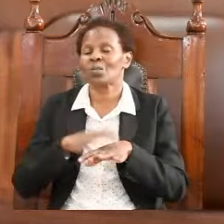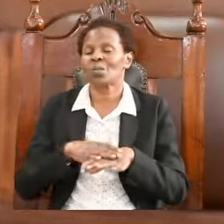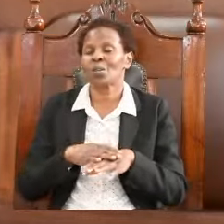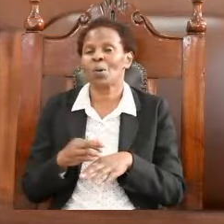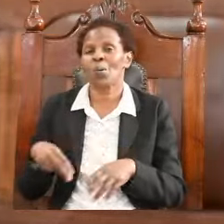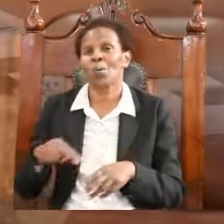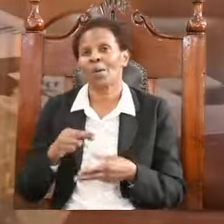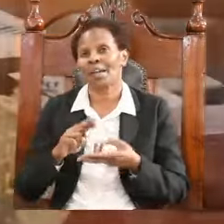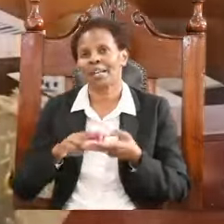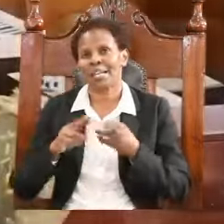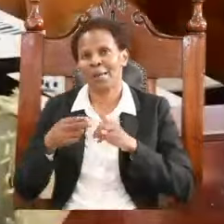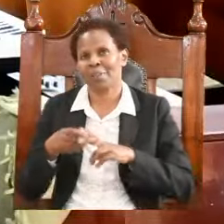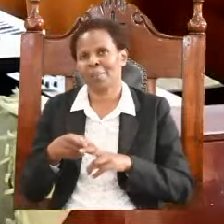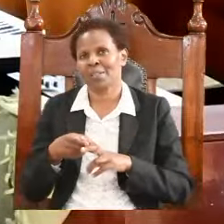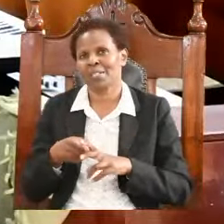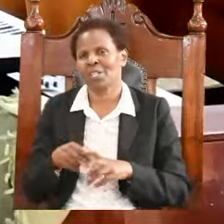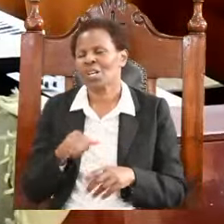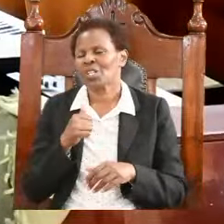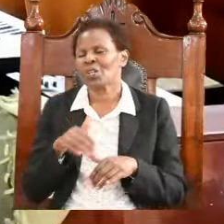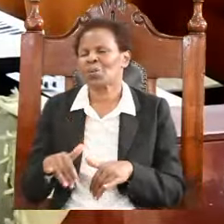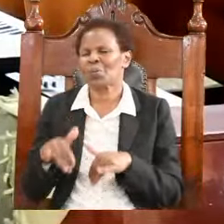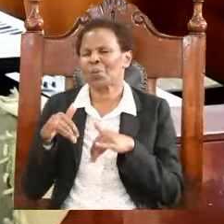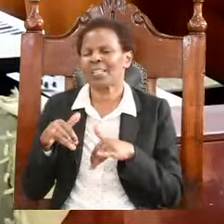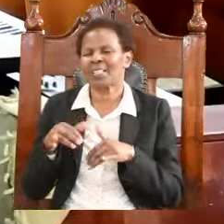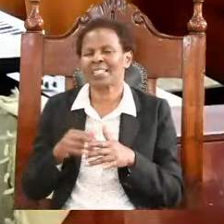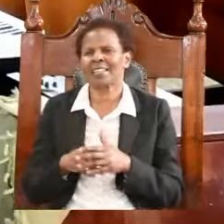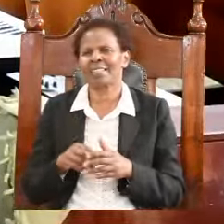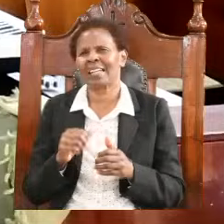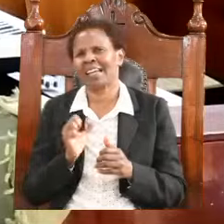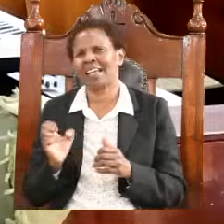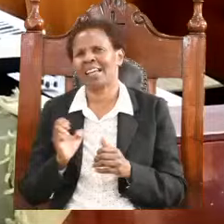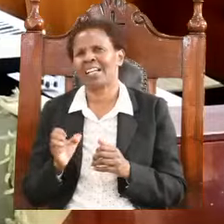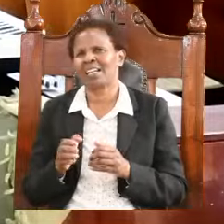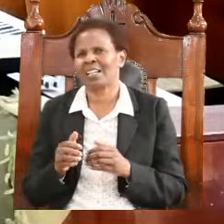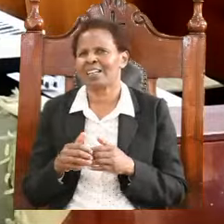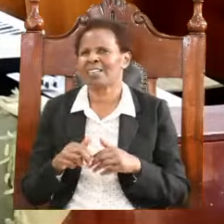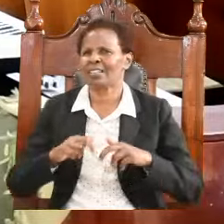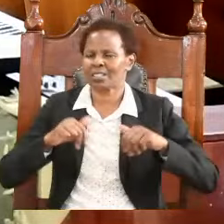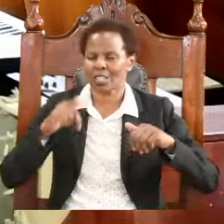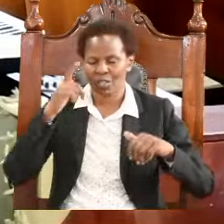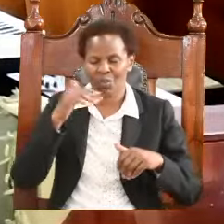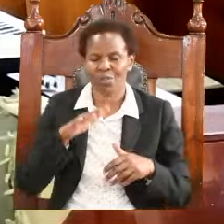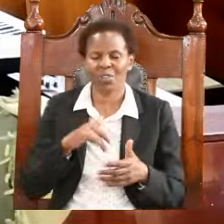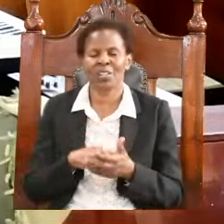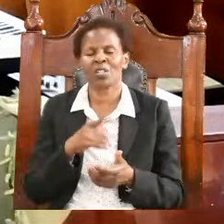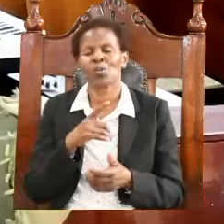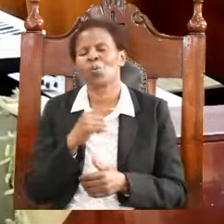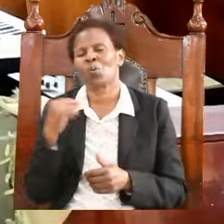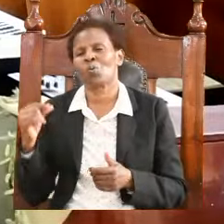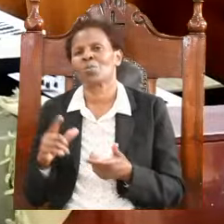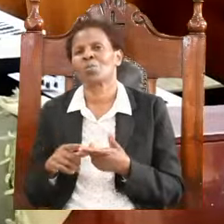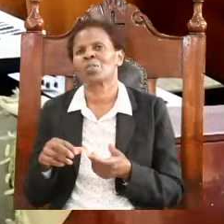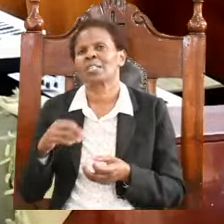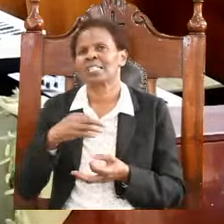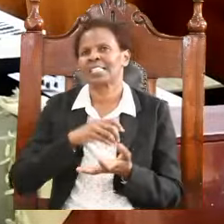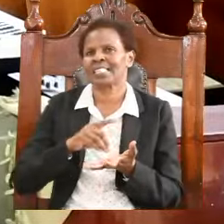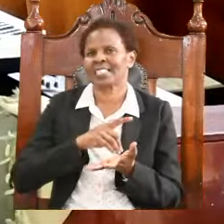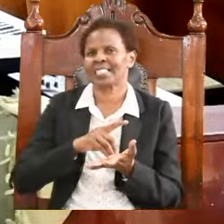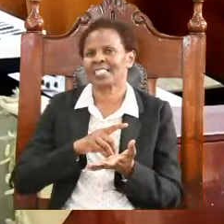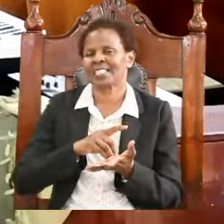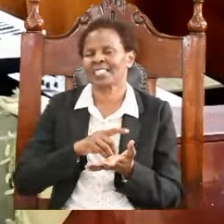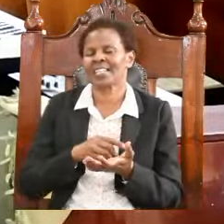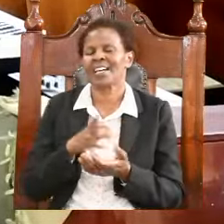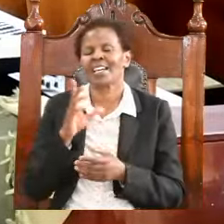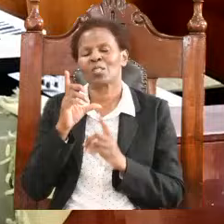kwirira to muhaka riria urieterera nginya eldari gwetha ndiko na gwethe nigetha uthie district kiugo kia ngai gitwirite